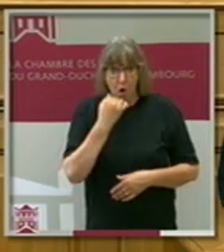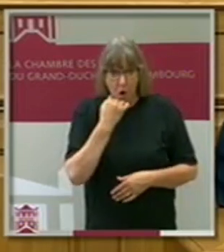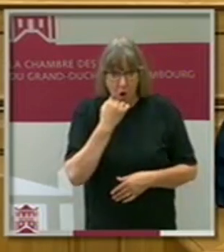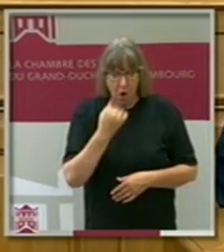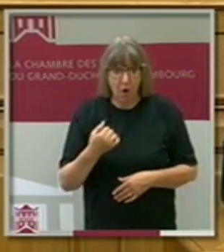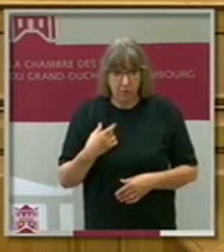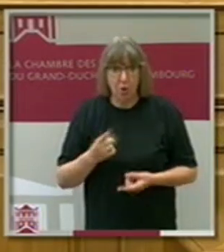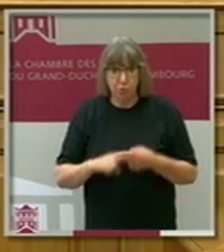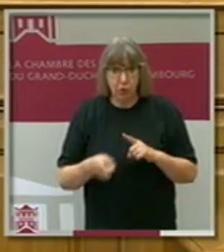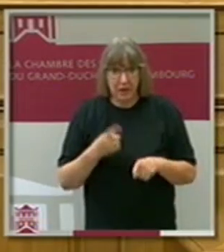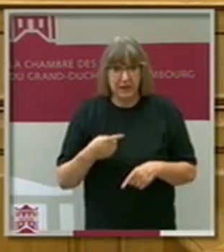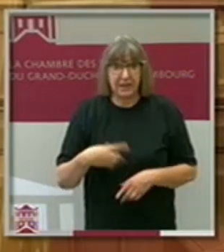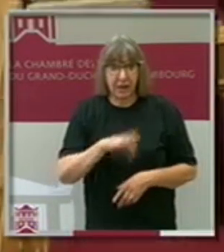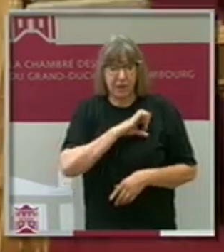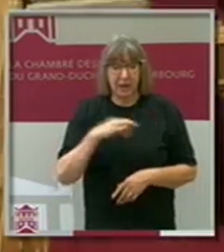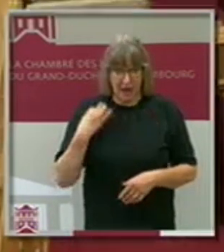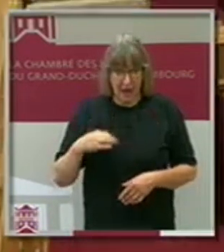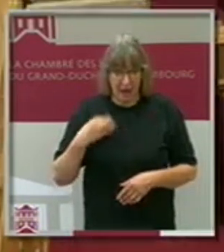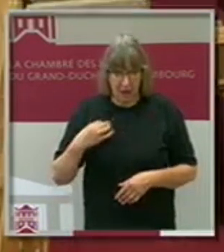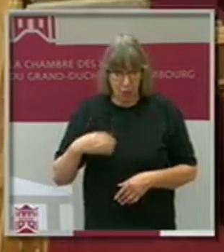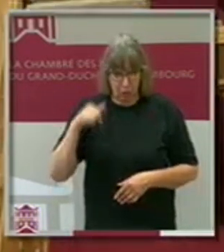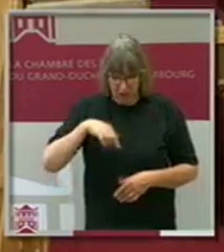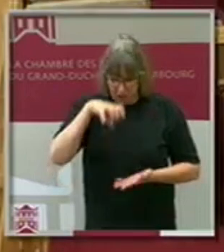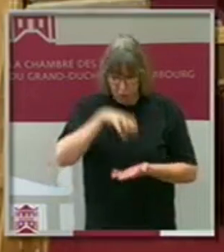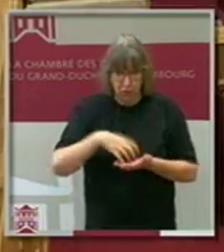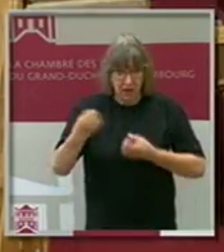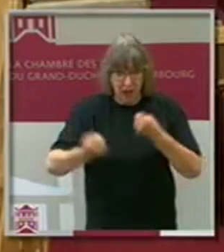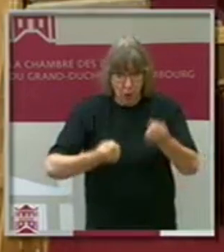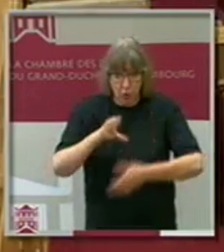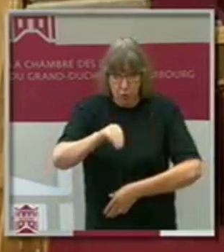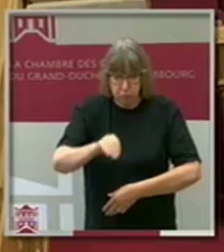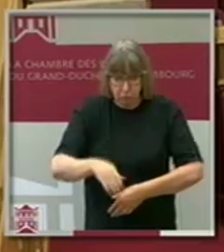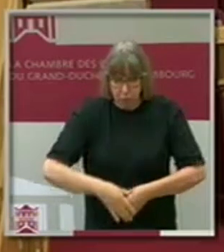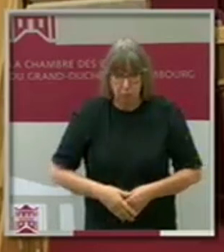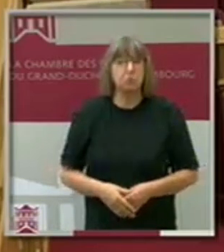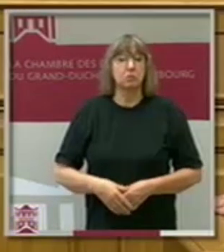Ich gehe wohl nicht mit dem Bus kommen, mit dem Loch, weil auch die verbrauchen Energie. Ich gehe schon,